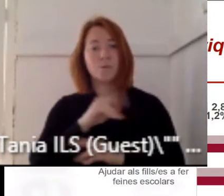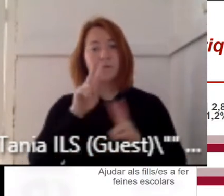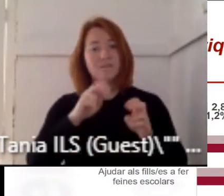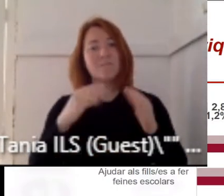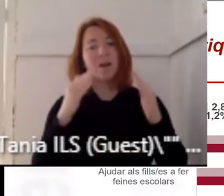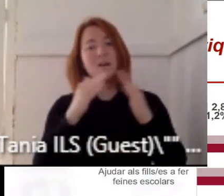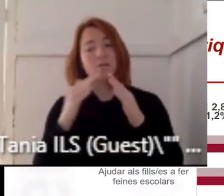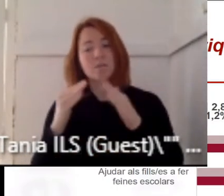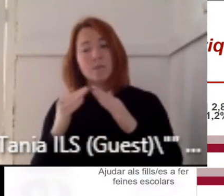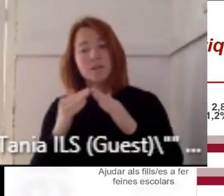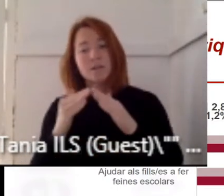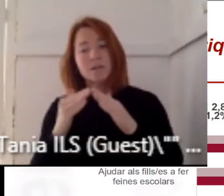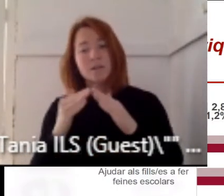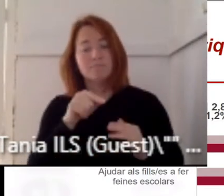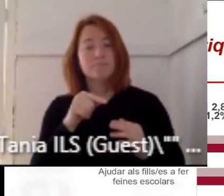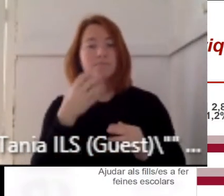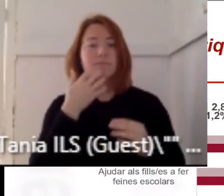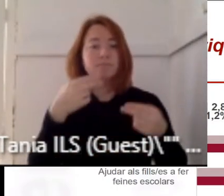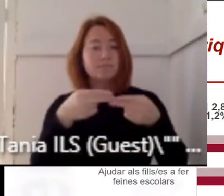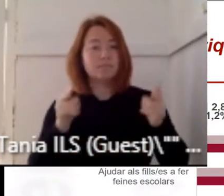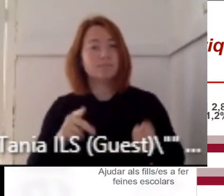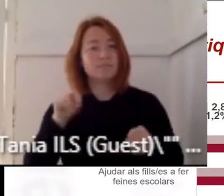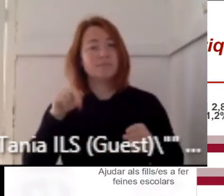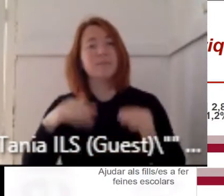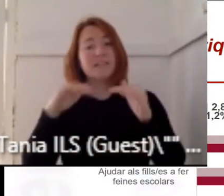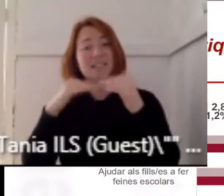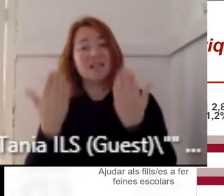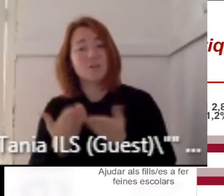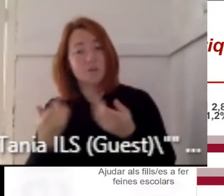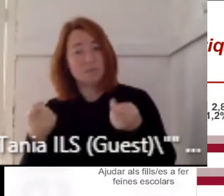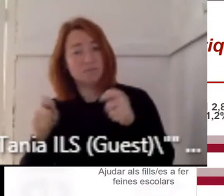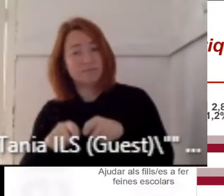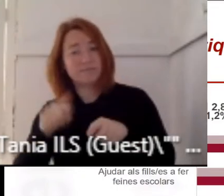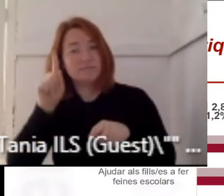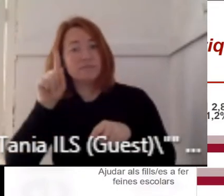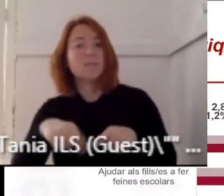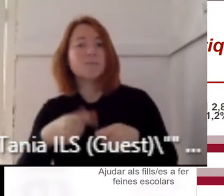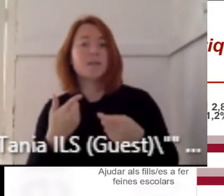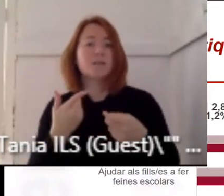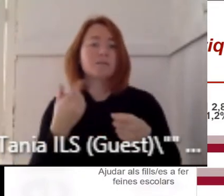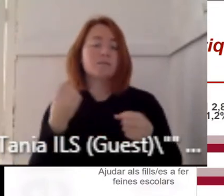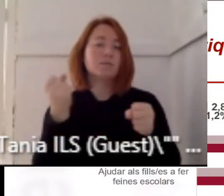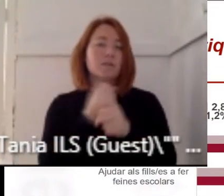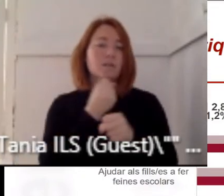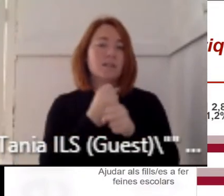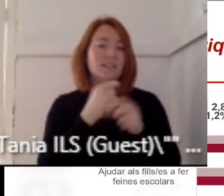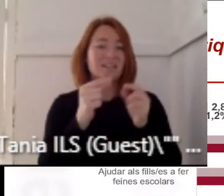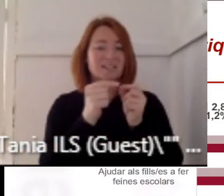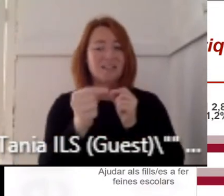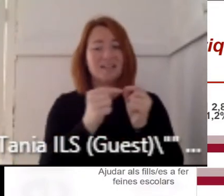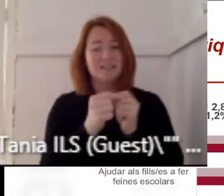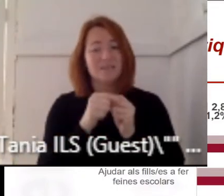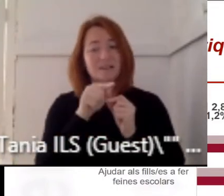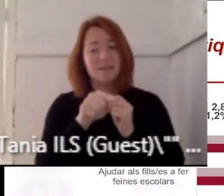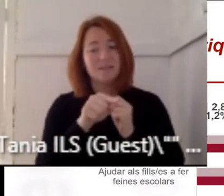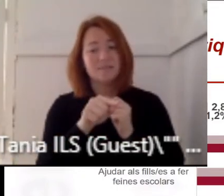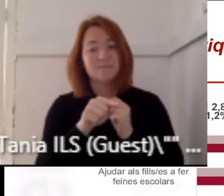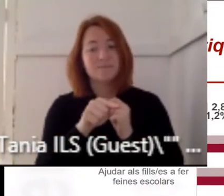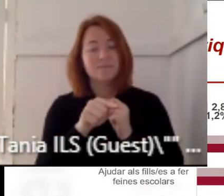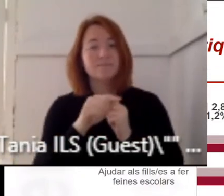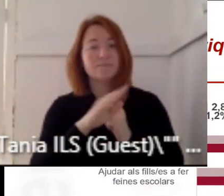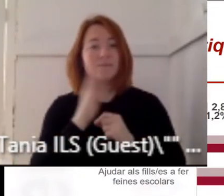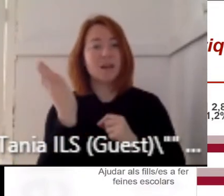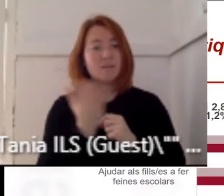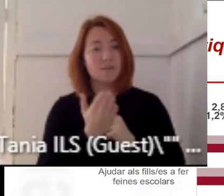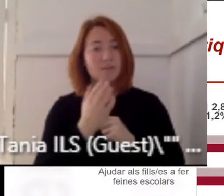de confinament, el tancament de les escoles, per exemple, un major teletreball, doncs, tots aquests elements han tingut un major impacte sobre